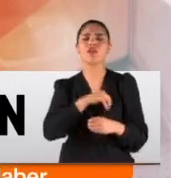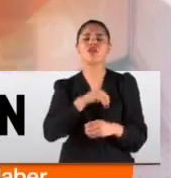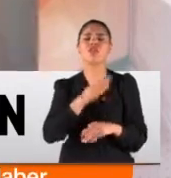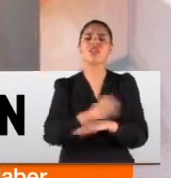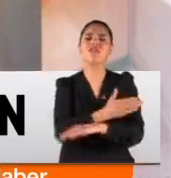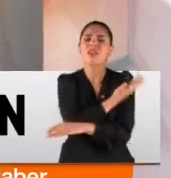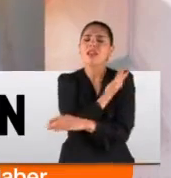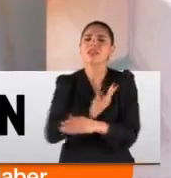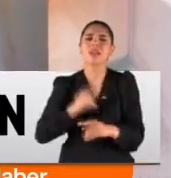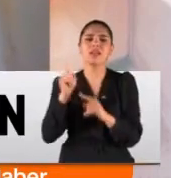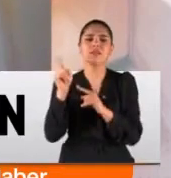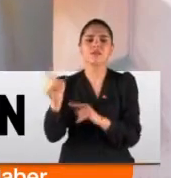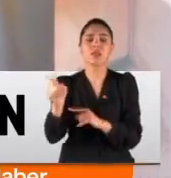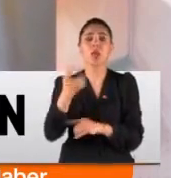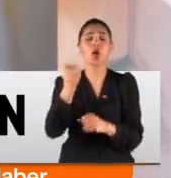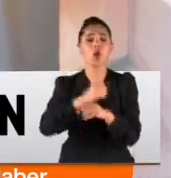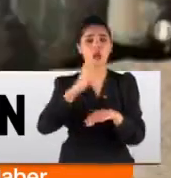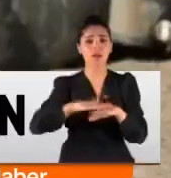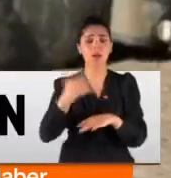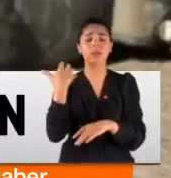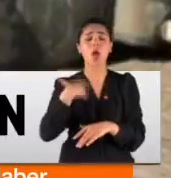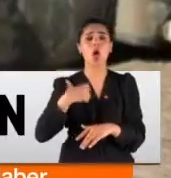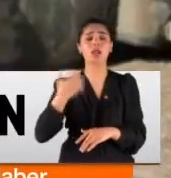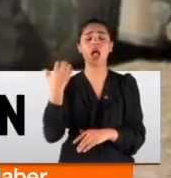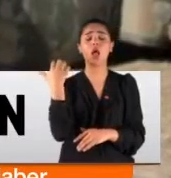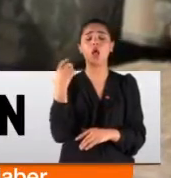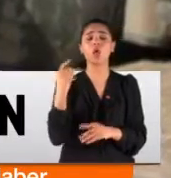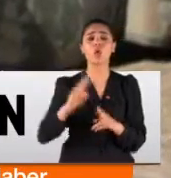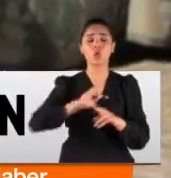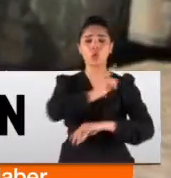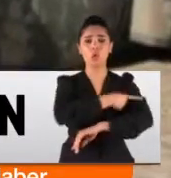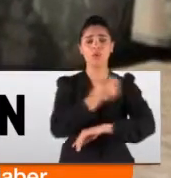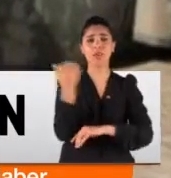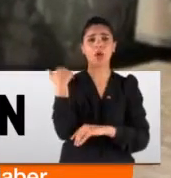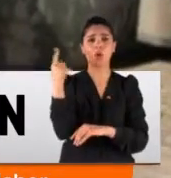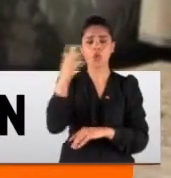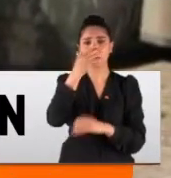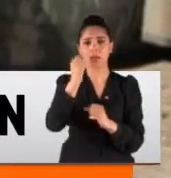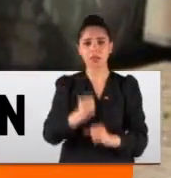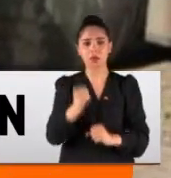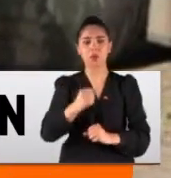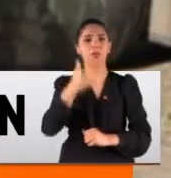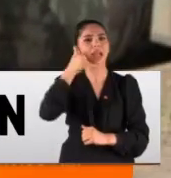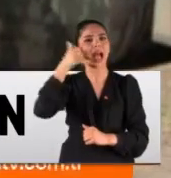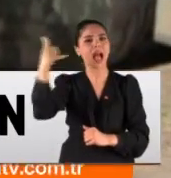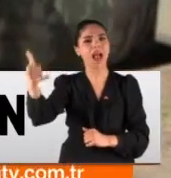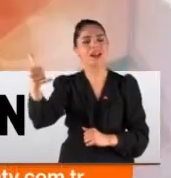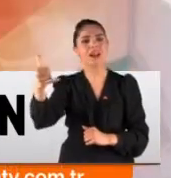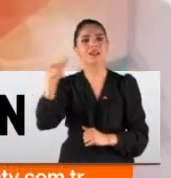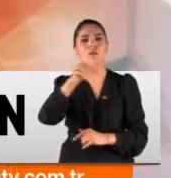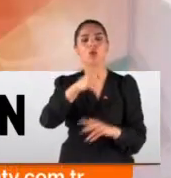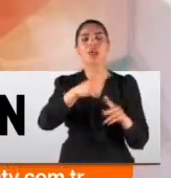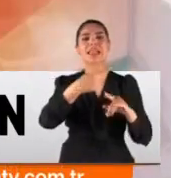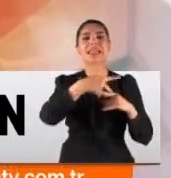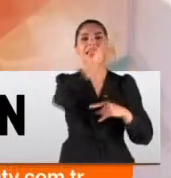Görev yaptığı Özel Kuvvetler Komutanlığı'nda nöbetteydi. Telefon çaldı. Karşısında Zekai Aksakallı vardı.